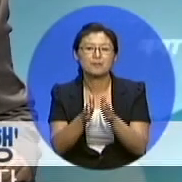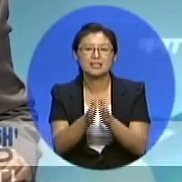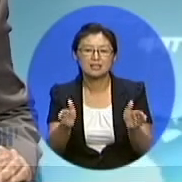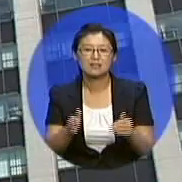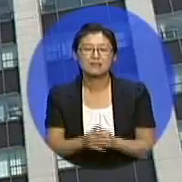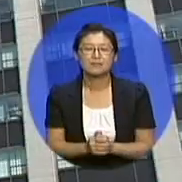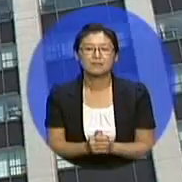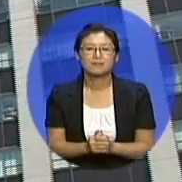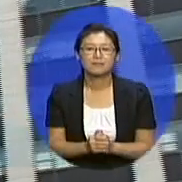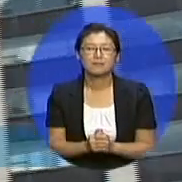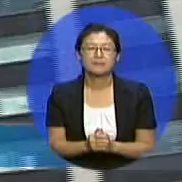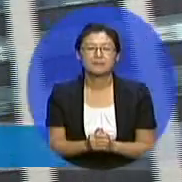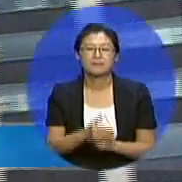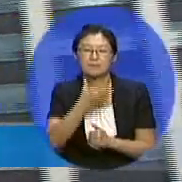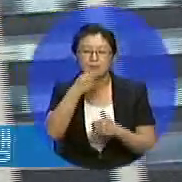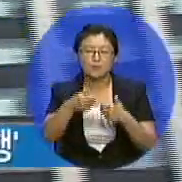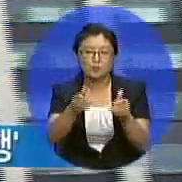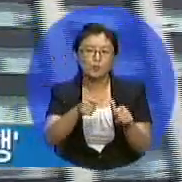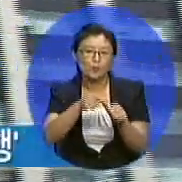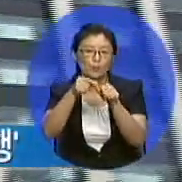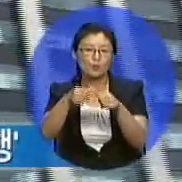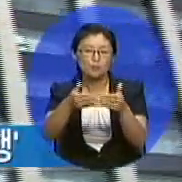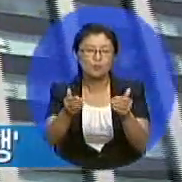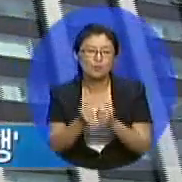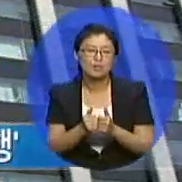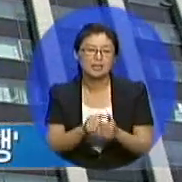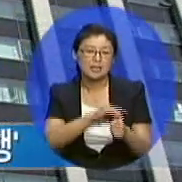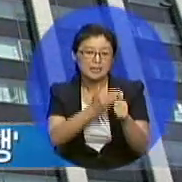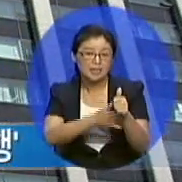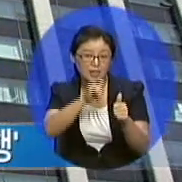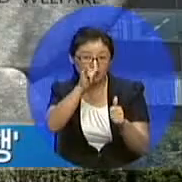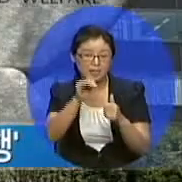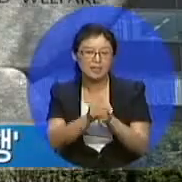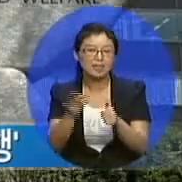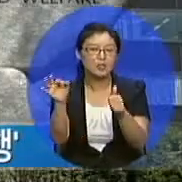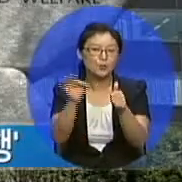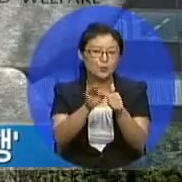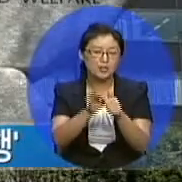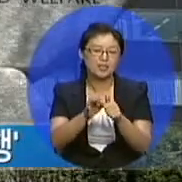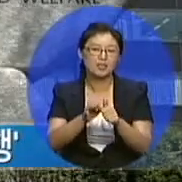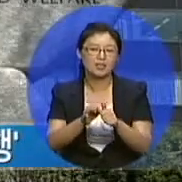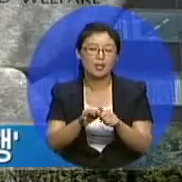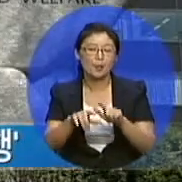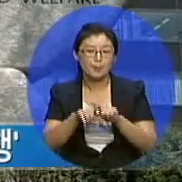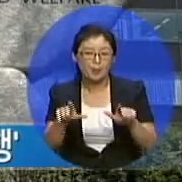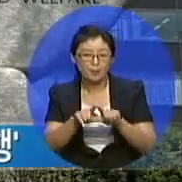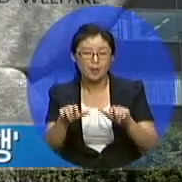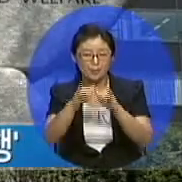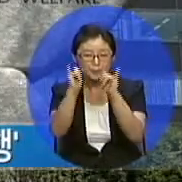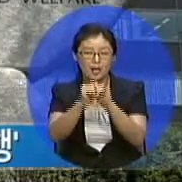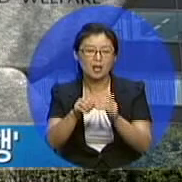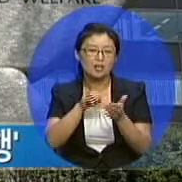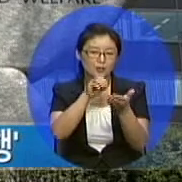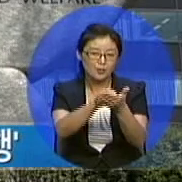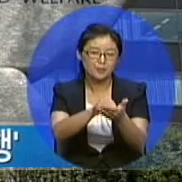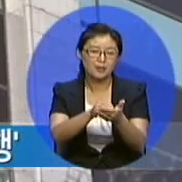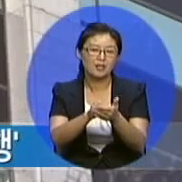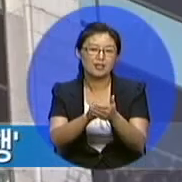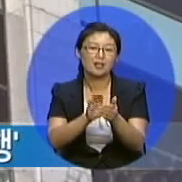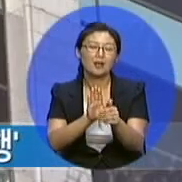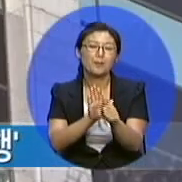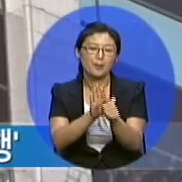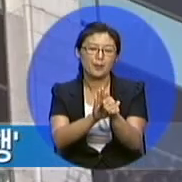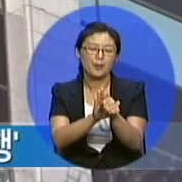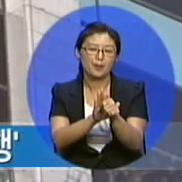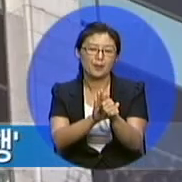밝혔습니다. 복지부와 고용부는 일할 능력이 있는 기초수급자들이 일반시장에서 취업할 수 있도록 우선적으로